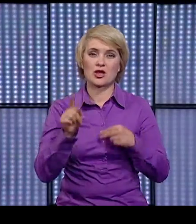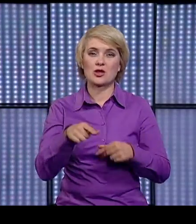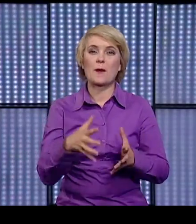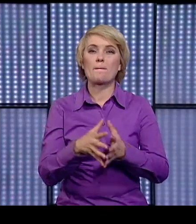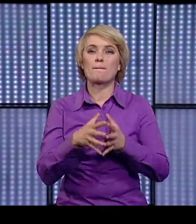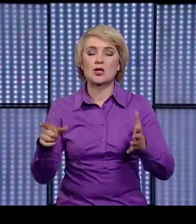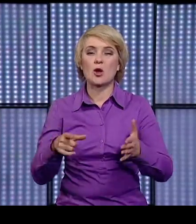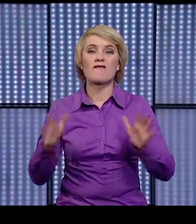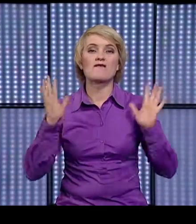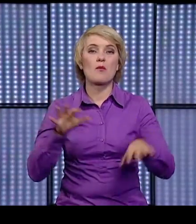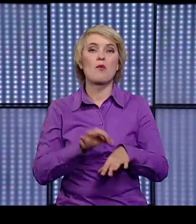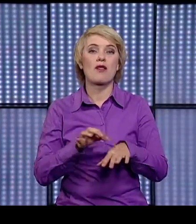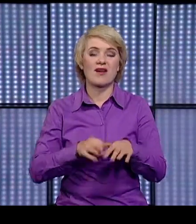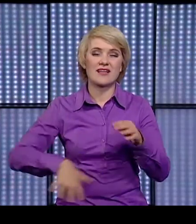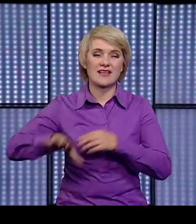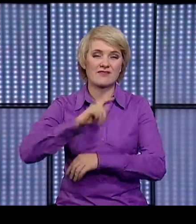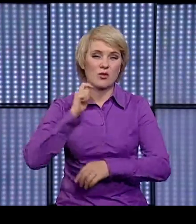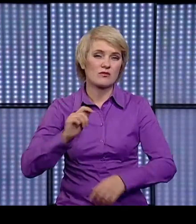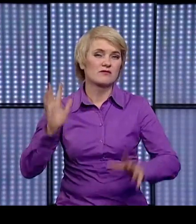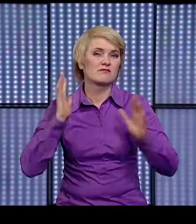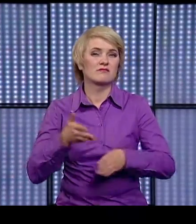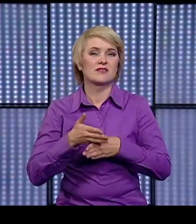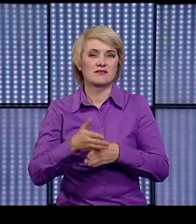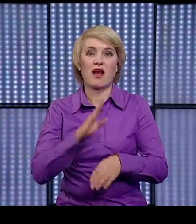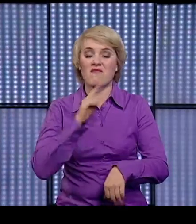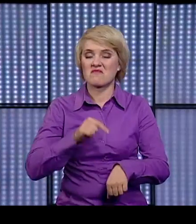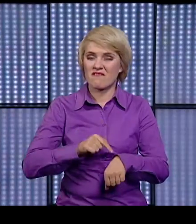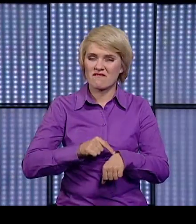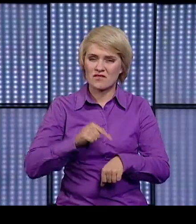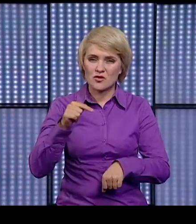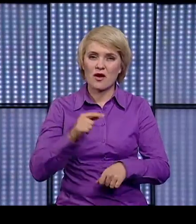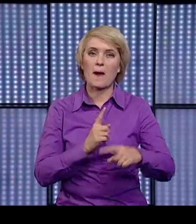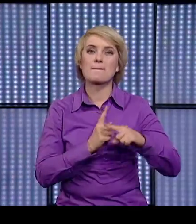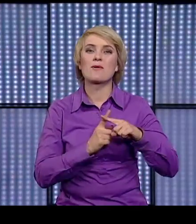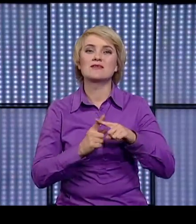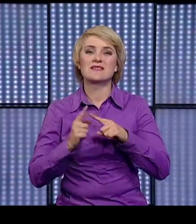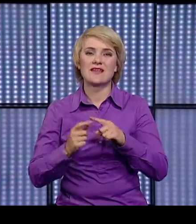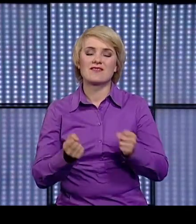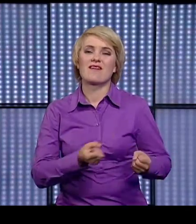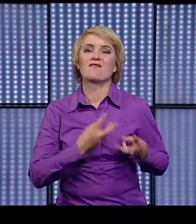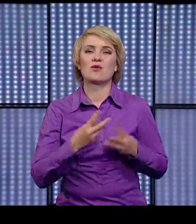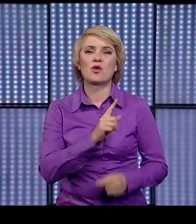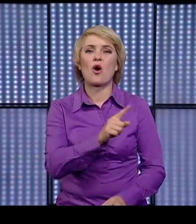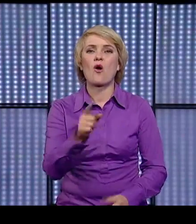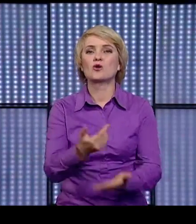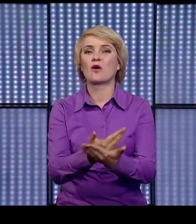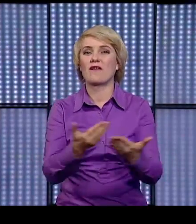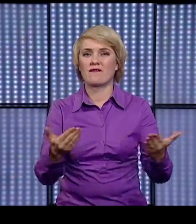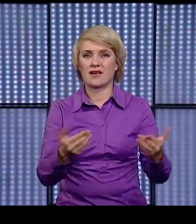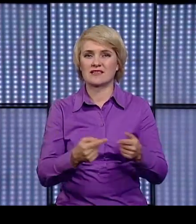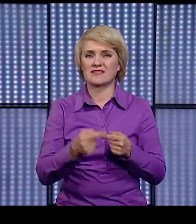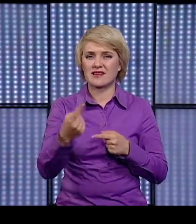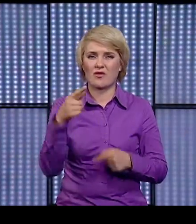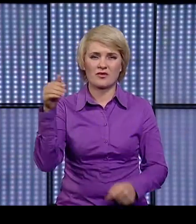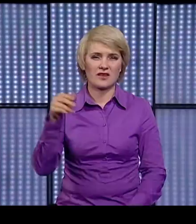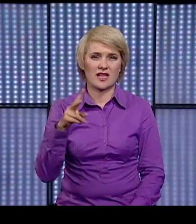вболівальники з усієї України. І повірте, вона відчуває позитивні флюїди від кожного з вас, навіть знаходячись за тисячі кілометрів. Я щаслива,